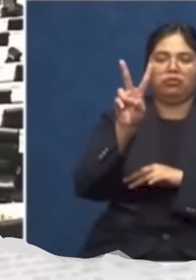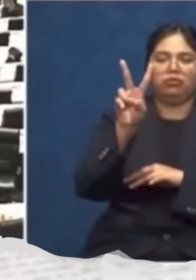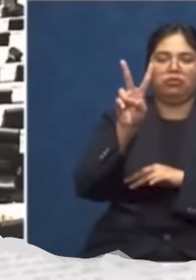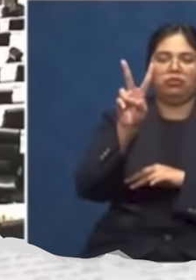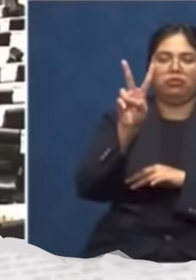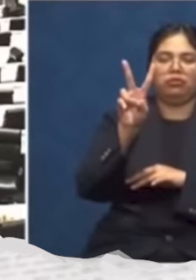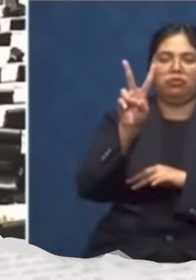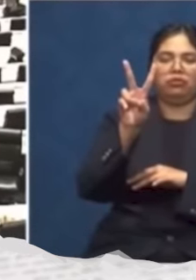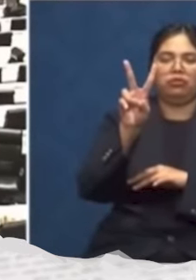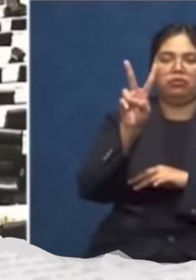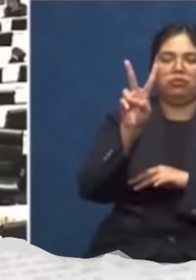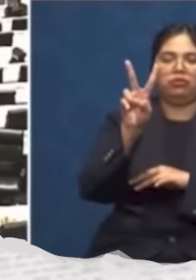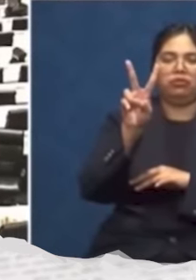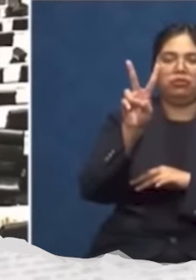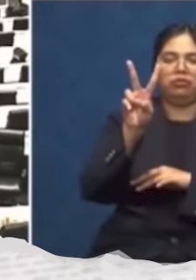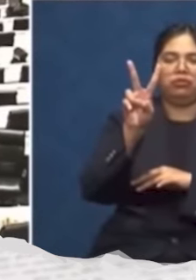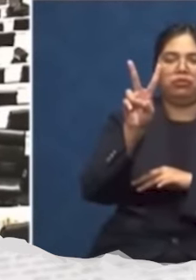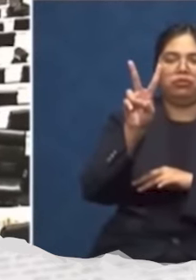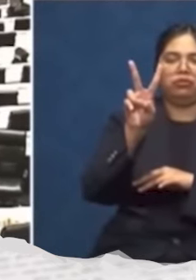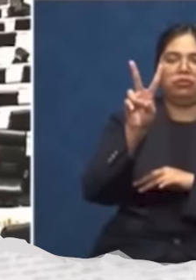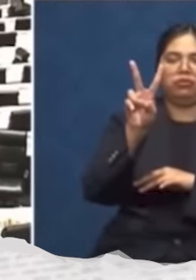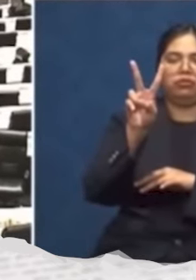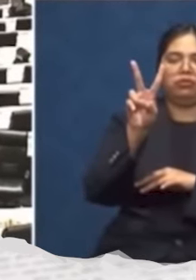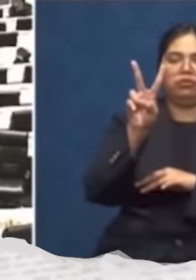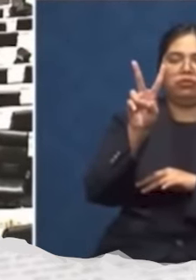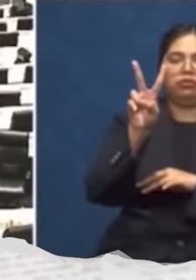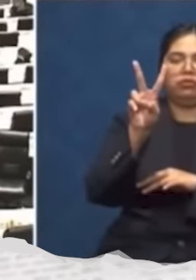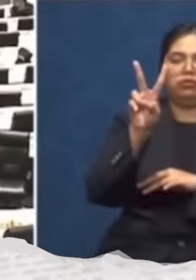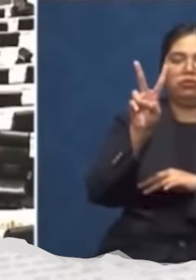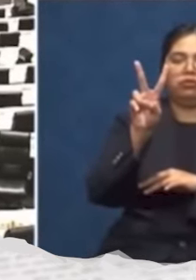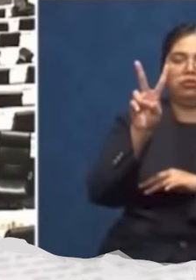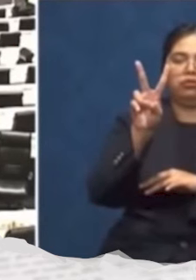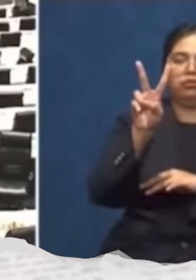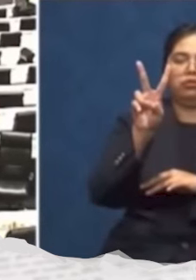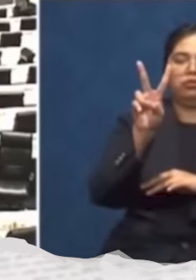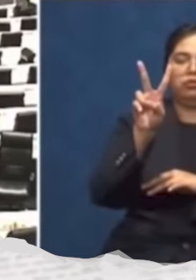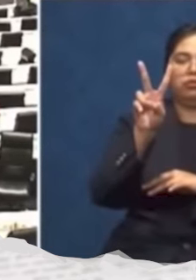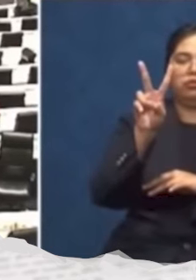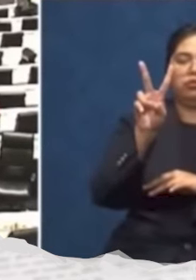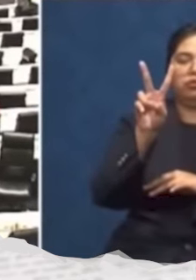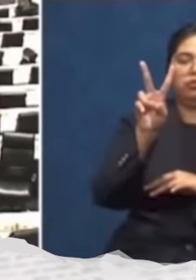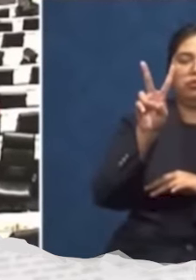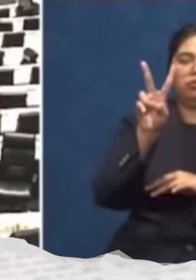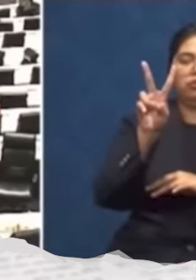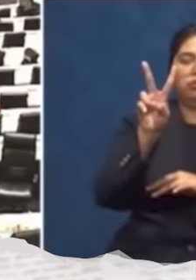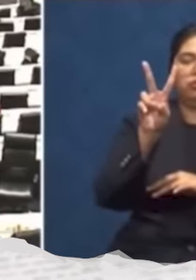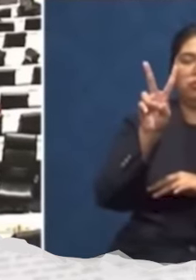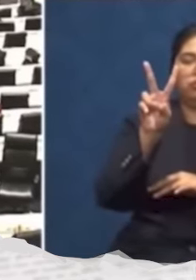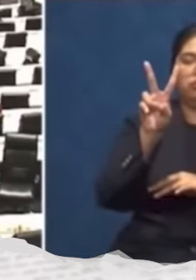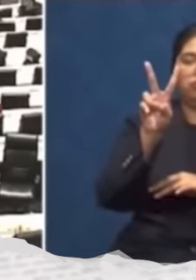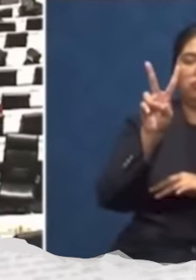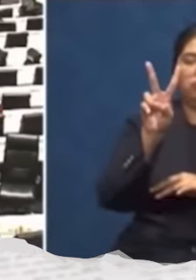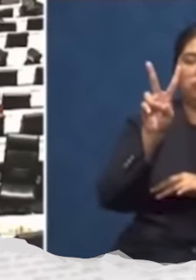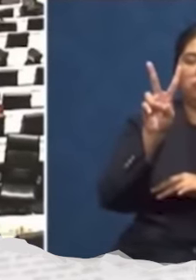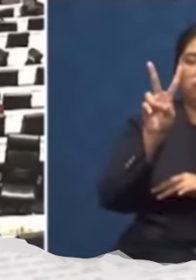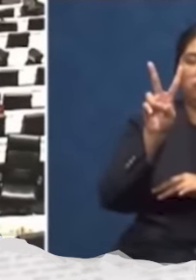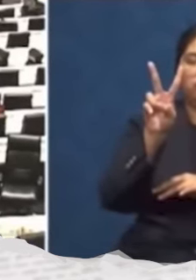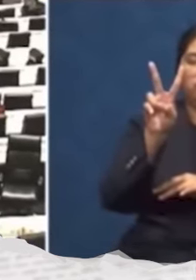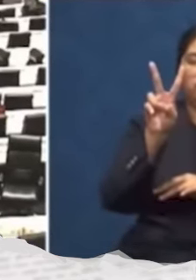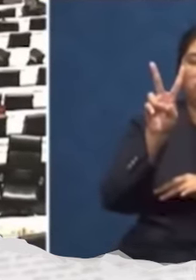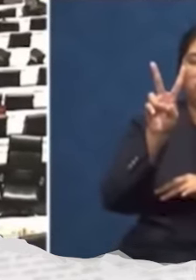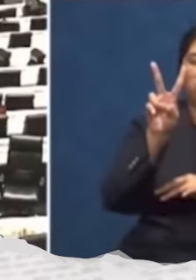ต่างๆขณะที่การลดขั้นตอนดูแลจัดซื้ออาวุธพูดคุยกันว่าเอาเท่าที่จำเป็นในช่วงที่เศรษฐกิจเปราะบางเพราะรัฐ